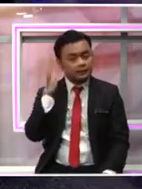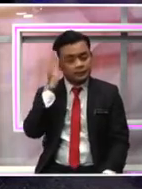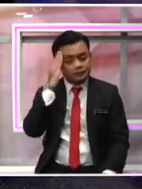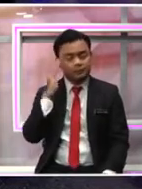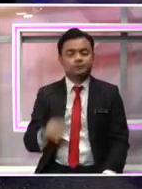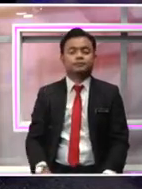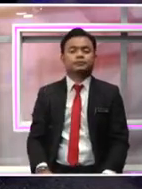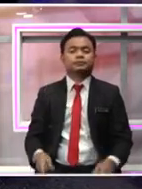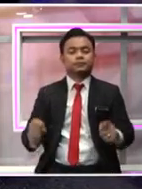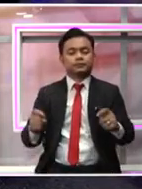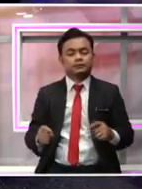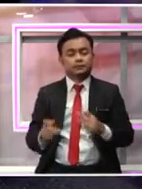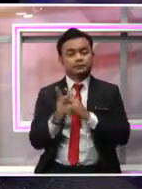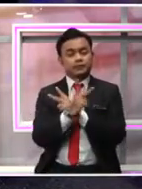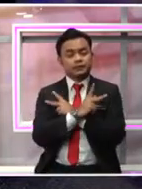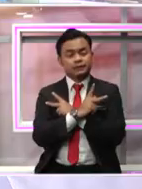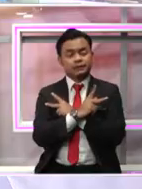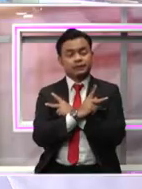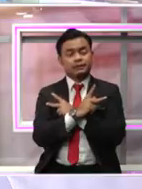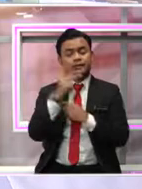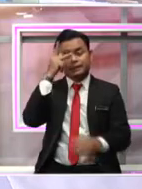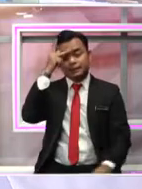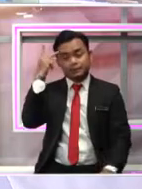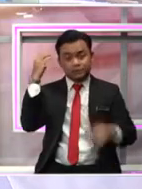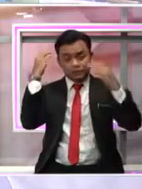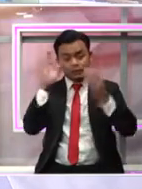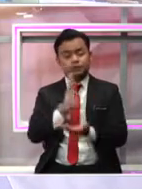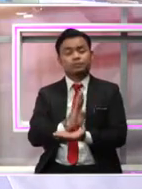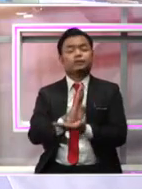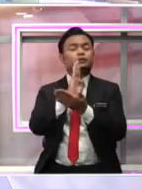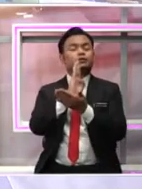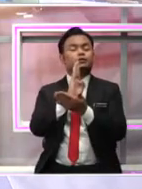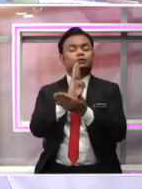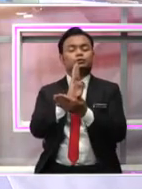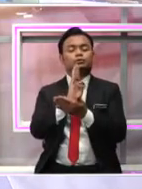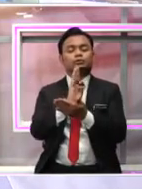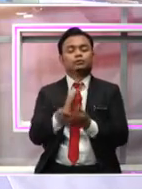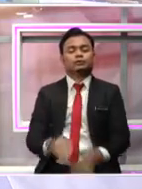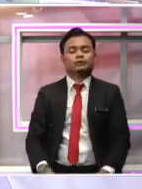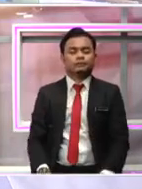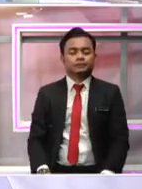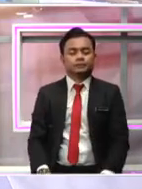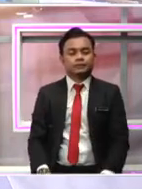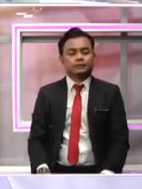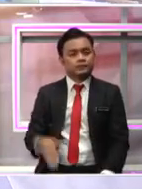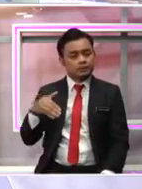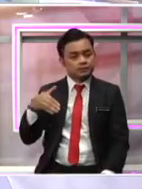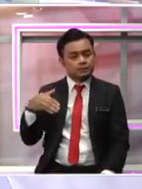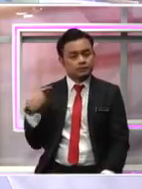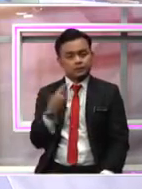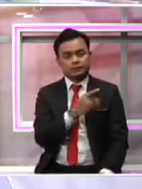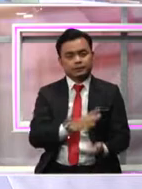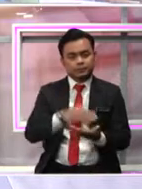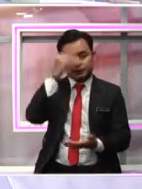Cikgu karena sego pun ada bantuin Isa juga untuk menjawab sebelum kita pergi dengan lebih lanjut tentang sesi pelajaran